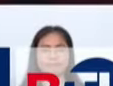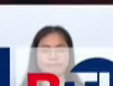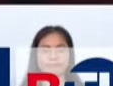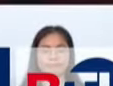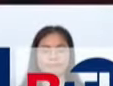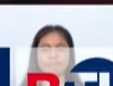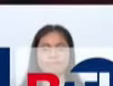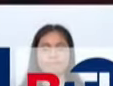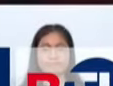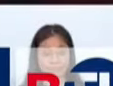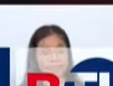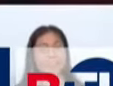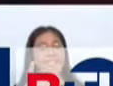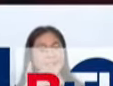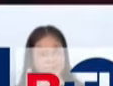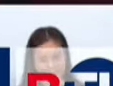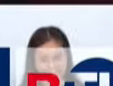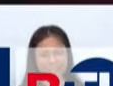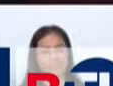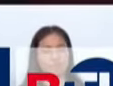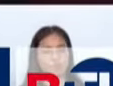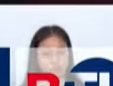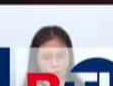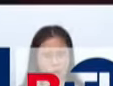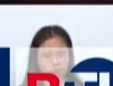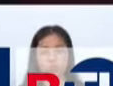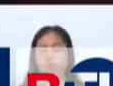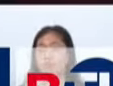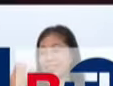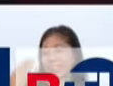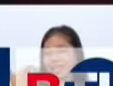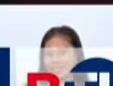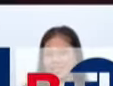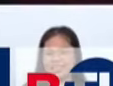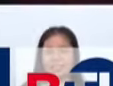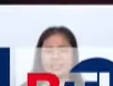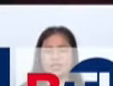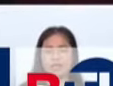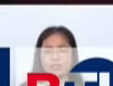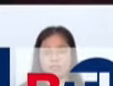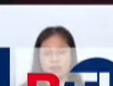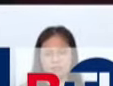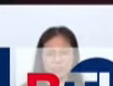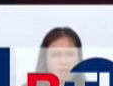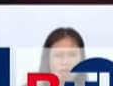sebelum saya menjawab pertanyaan itu saya mengklarifikasi tadi data yang meleset maakkan